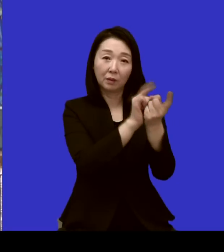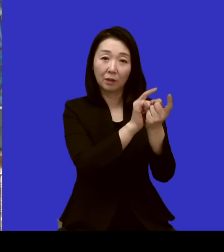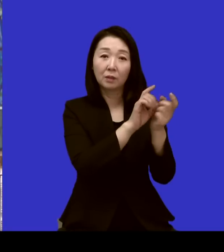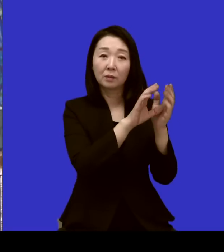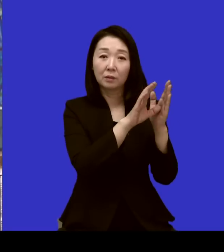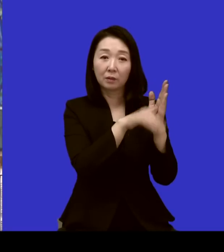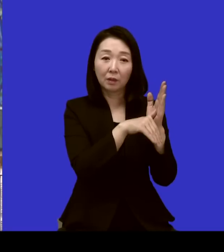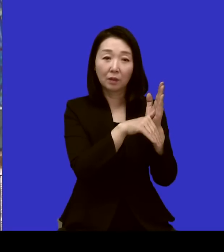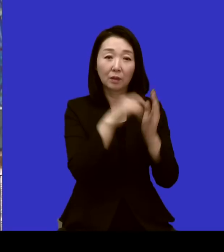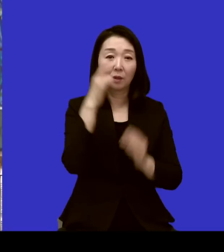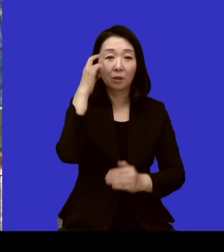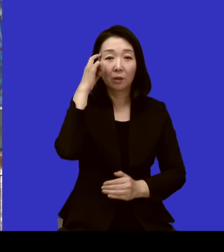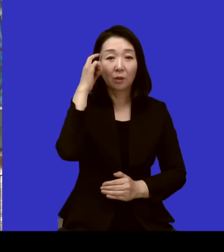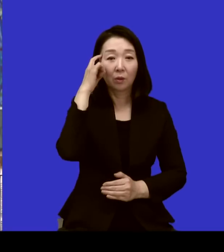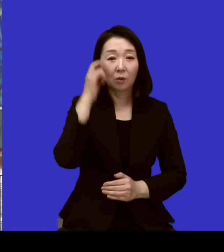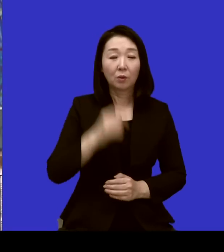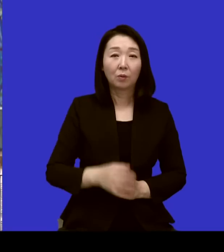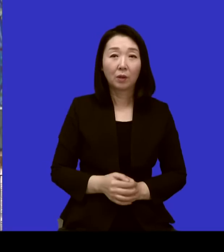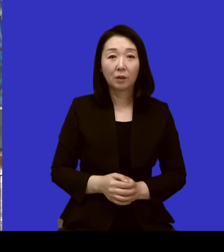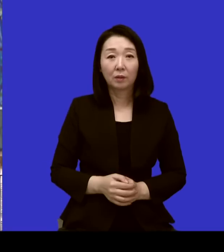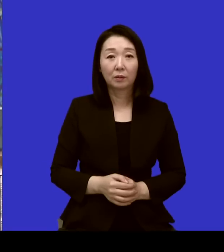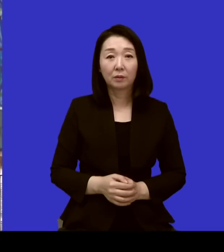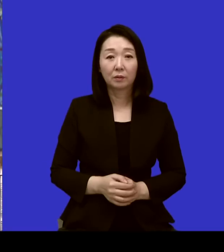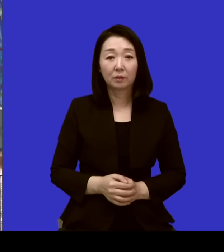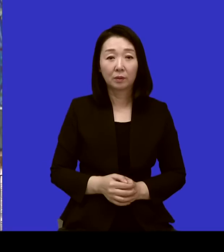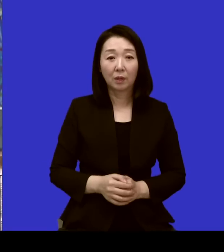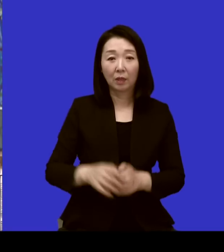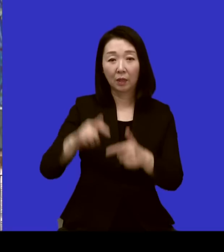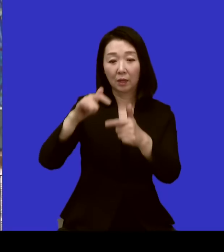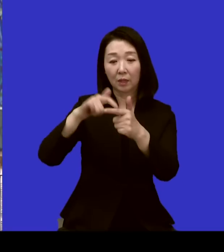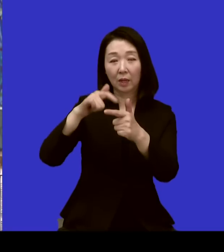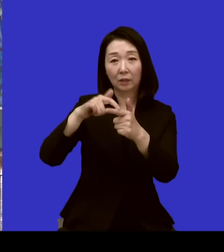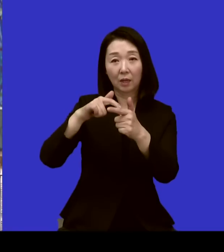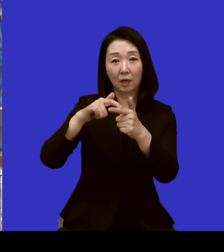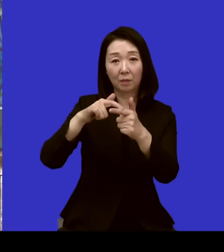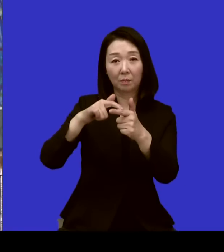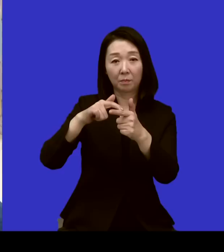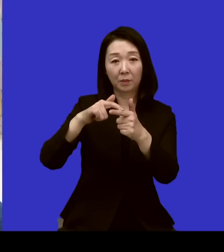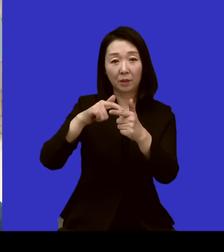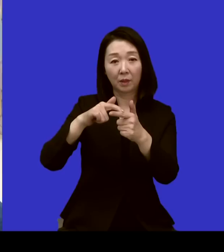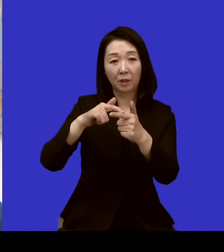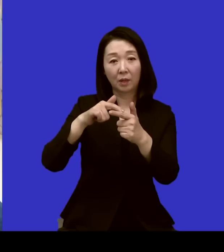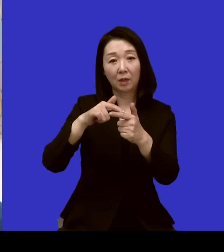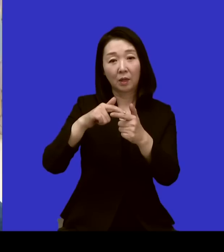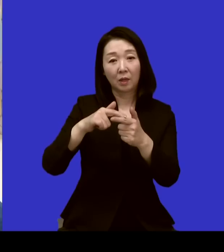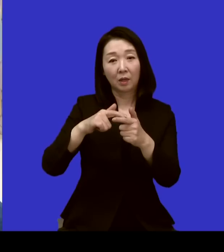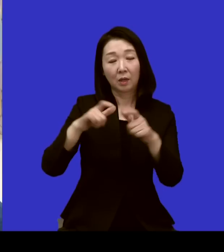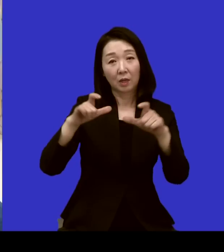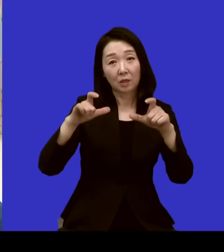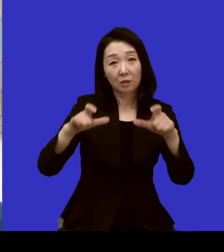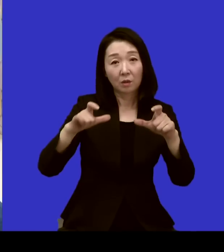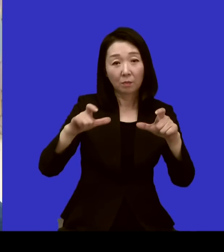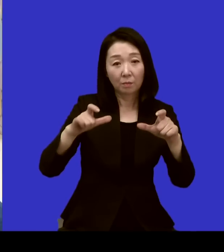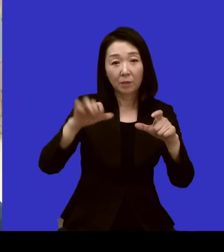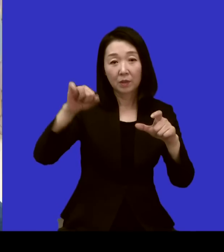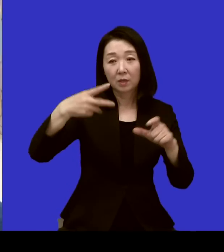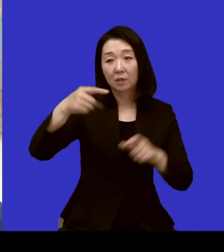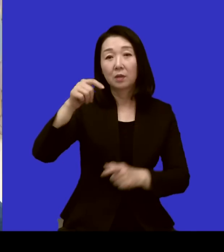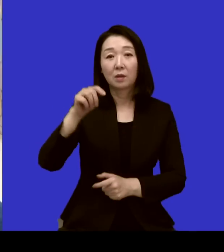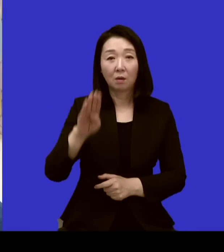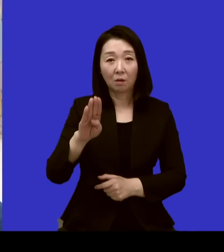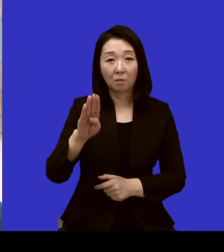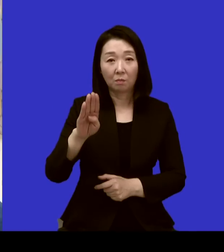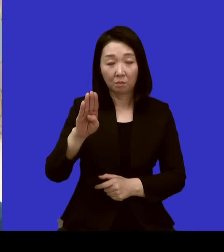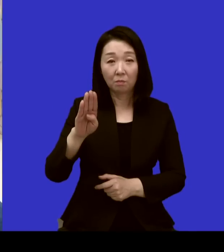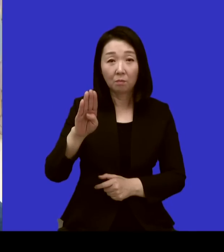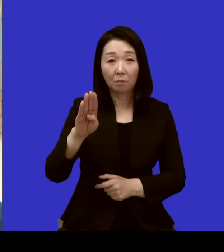이렇게 메이드 인 강남이라는 소설의 모티브가 된 강남 클럽에 이제 입성을 하시는 거예요. 네. 이게 좀 안타까운